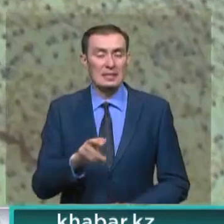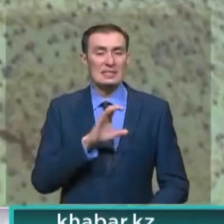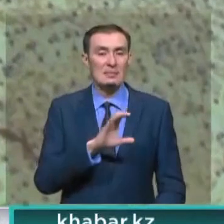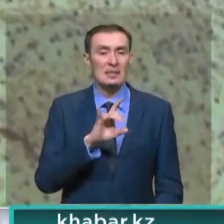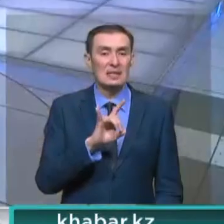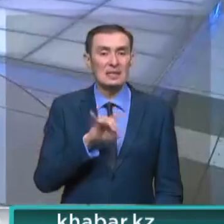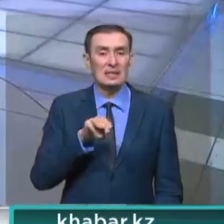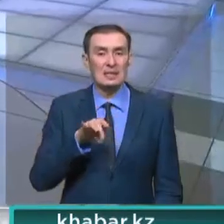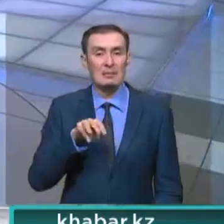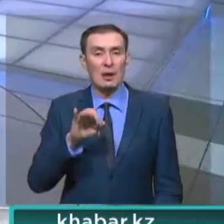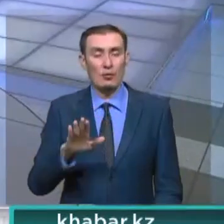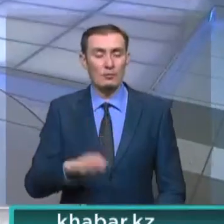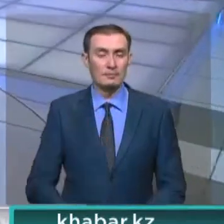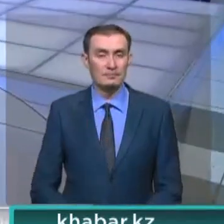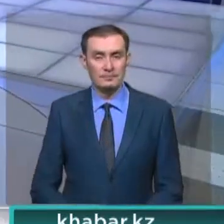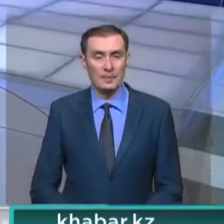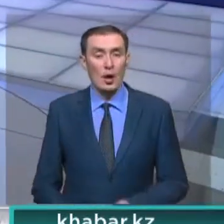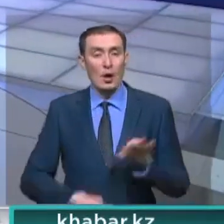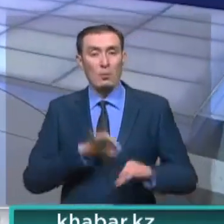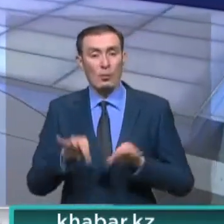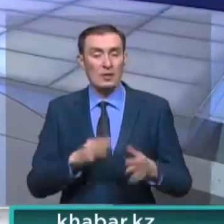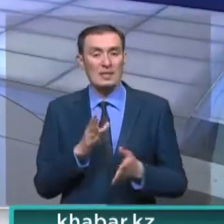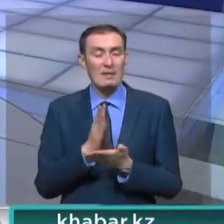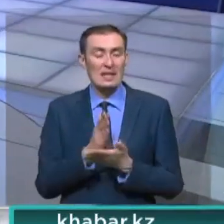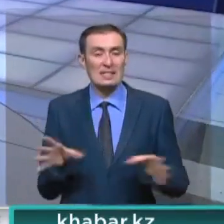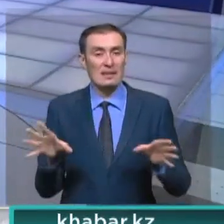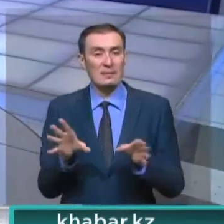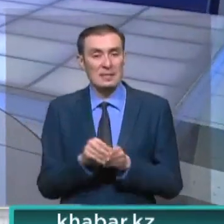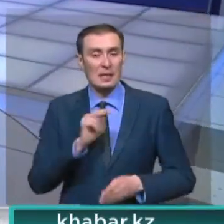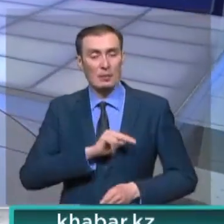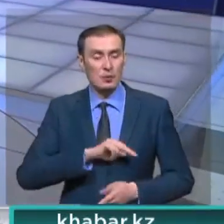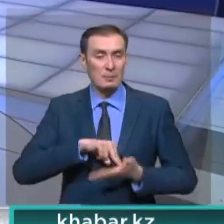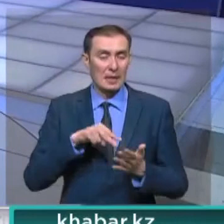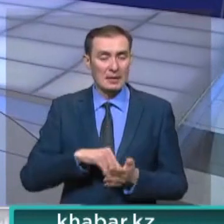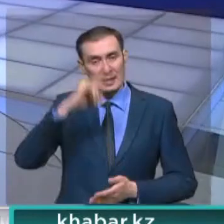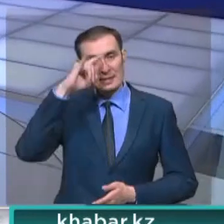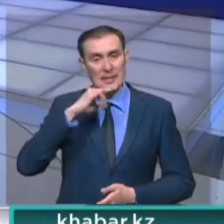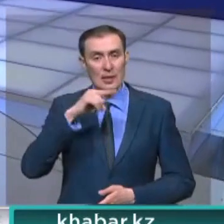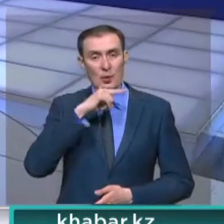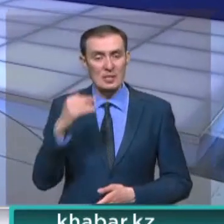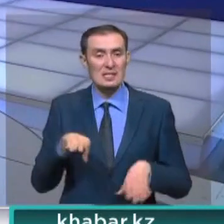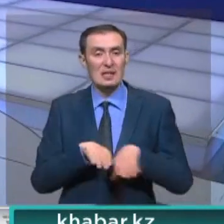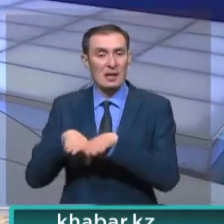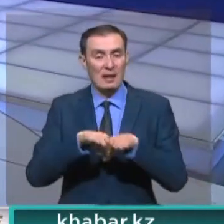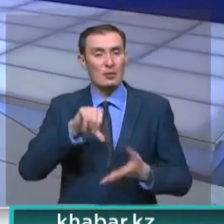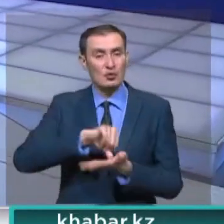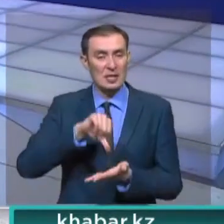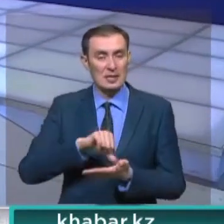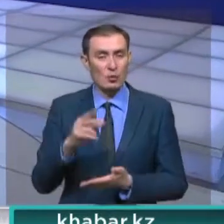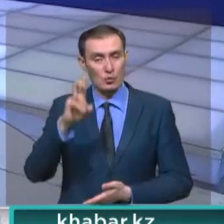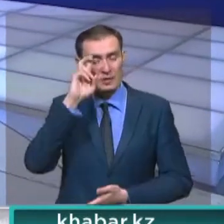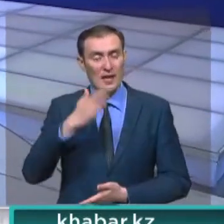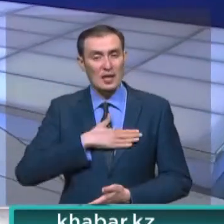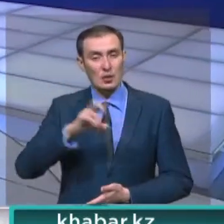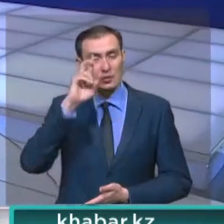Интымаков. Динар, этот проект является совместной инициативой Казахстана и России с равным долевым участием обеих стран.